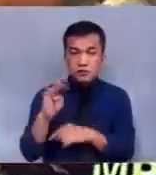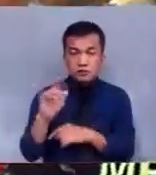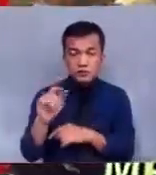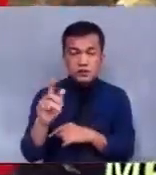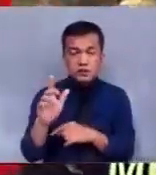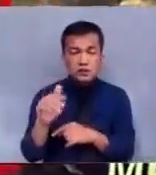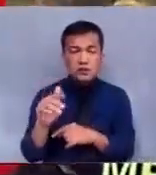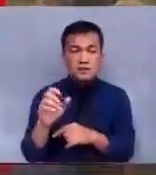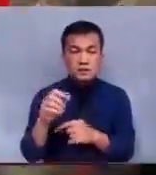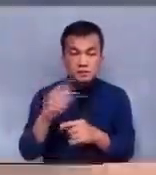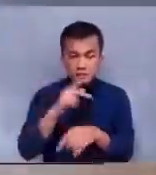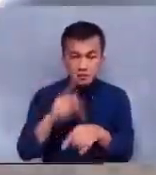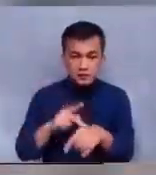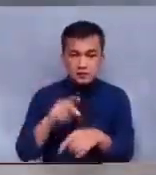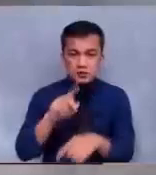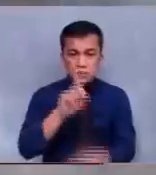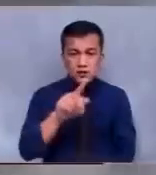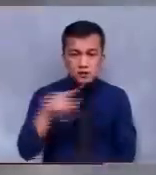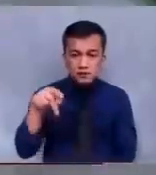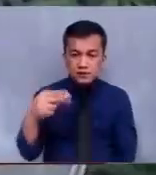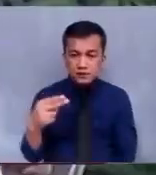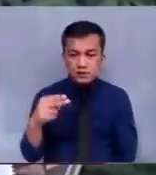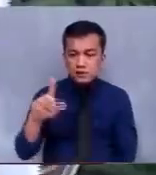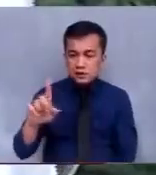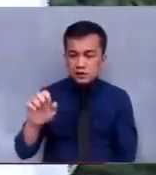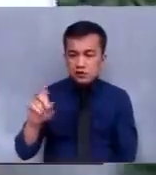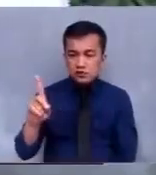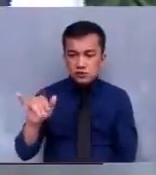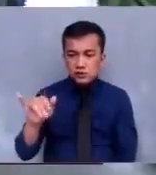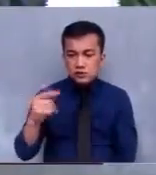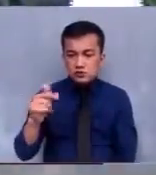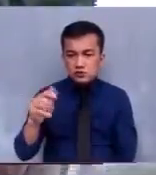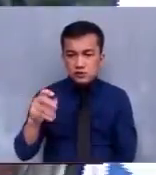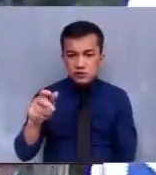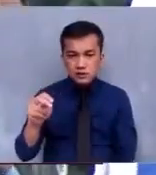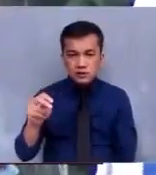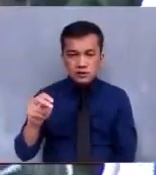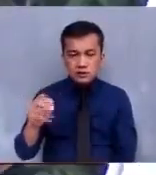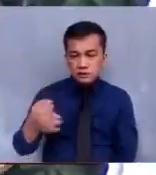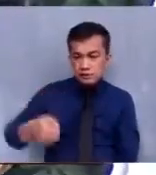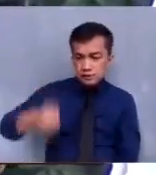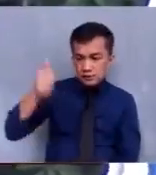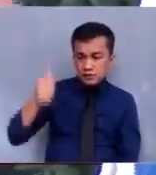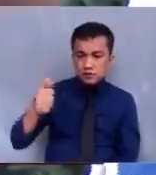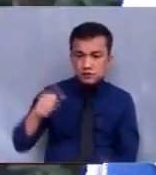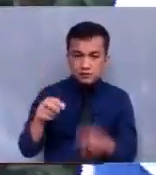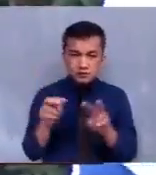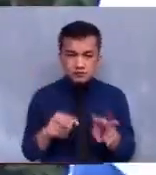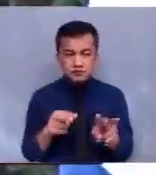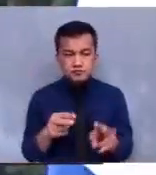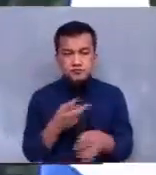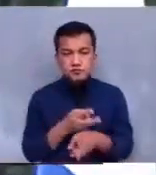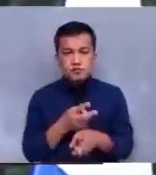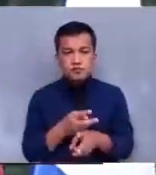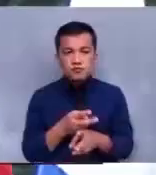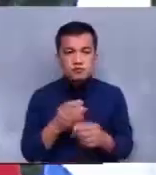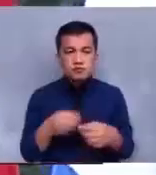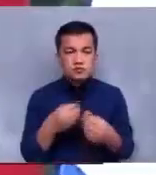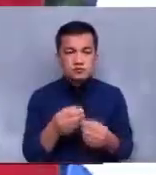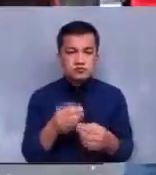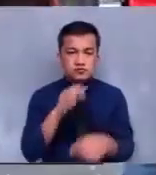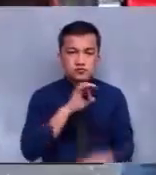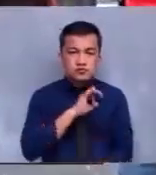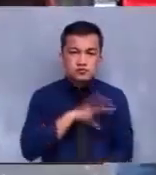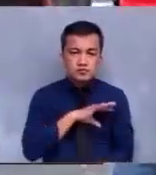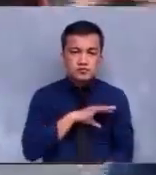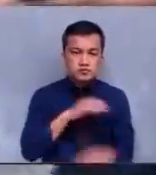1PH, sinabi ni Calliodi de Guzman na kung papalarin siyang manalo ay tututukan niya ang pagbibigay benepisyo sa mga guro